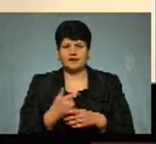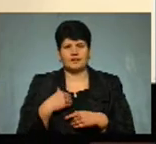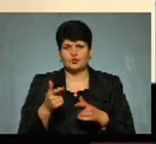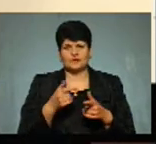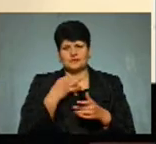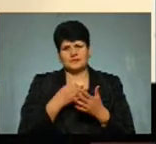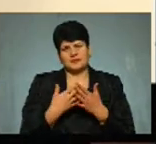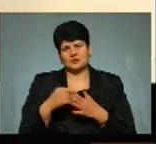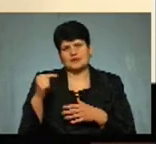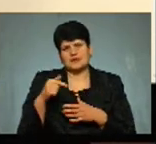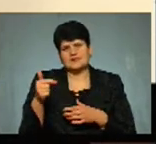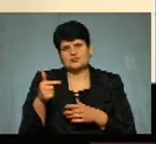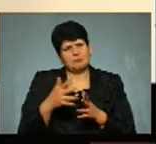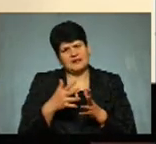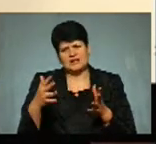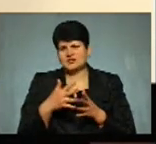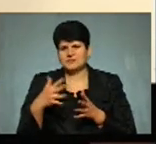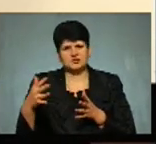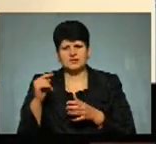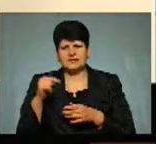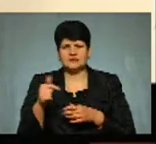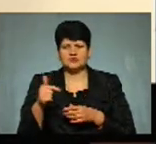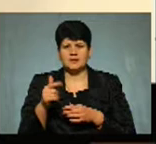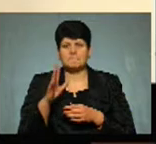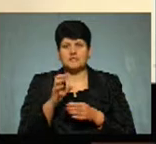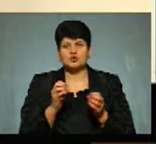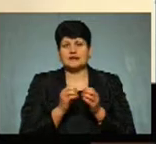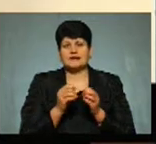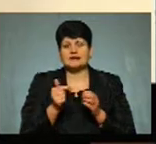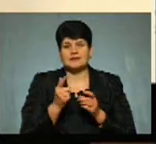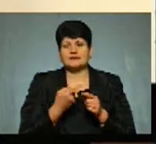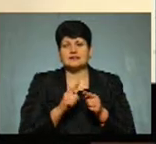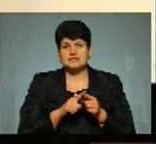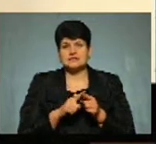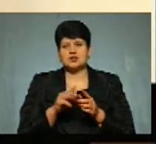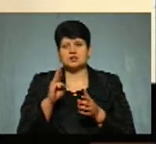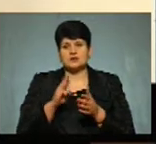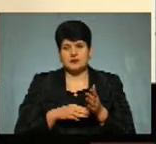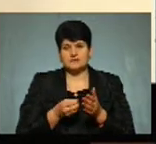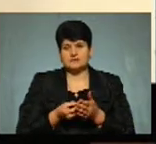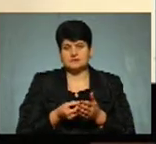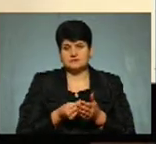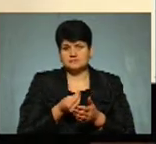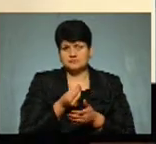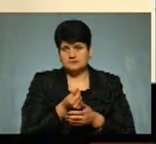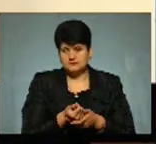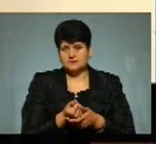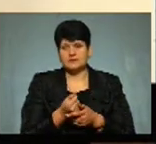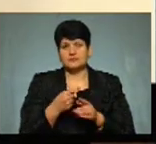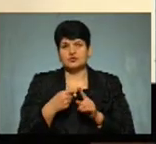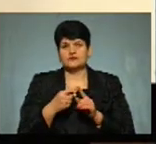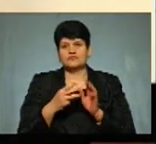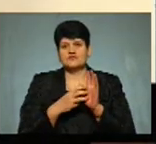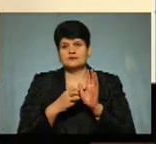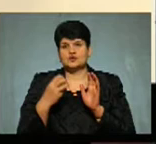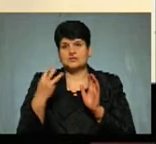сказати. Мені набагато більше, ніж 1000 гривень, тому що 510 гривень – це тільки є сплата по постанові. І, відповідно, 830